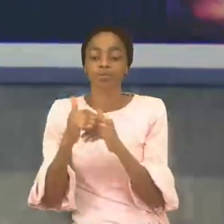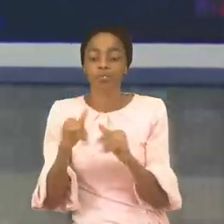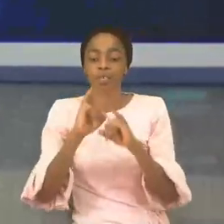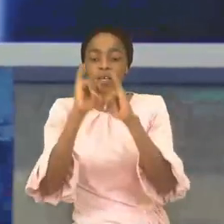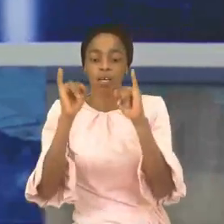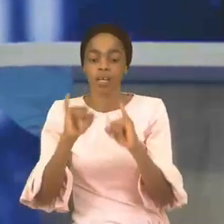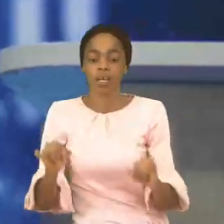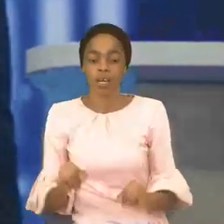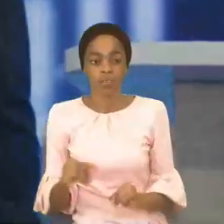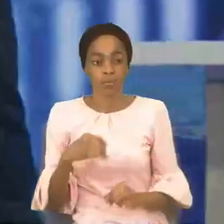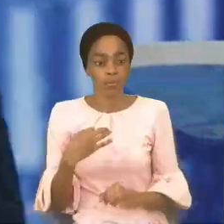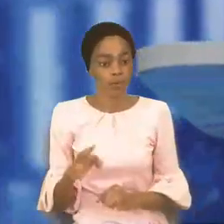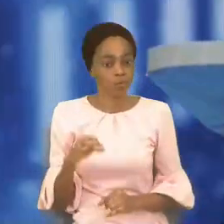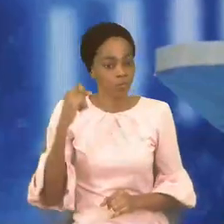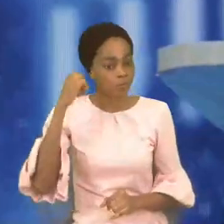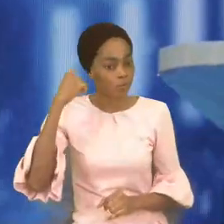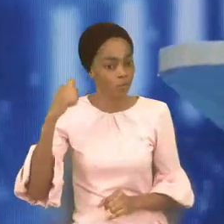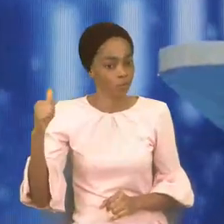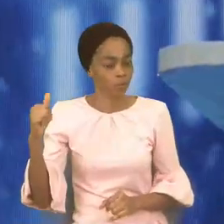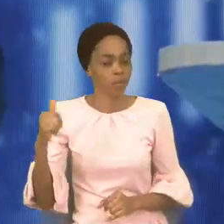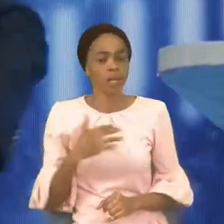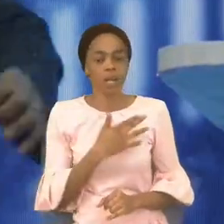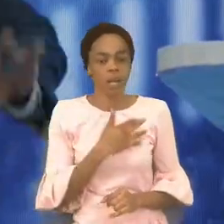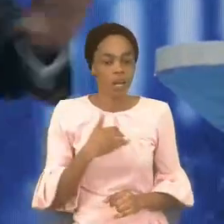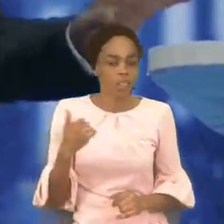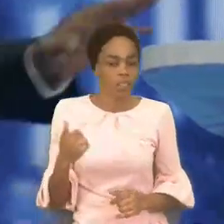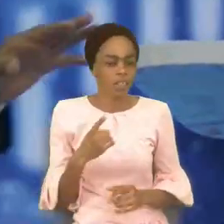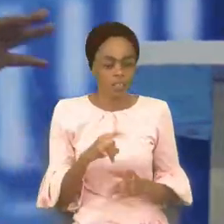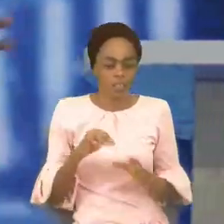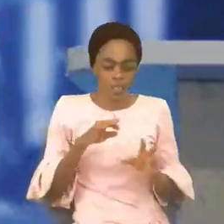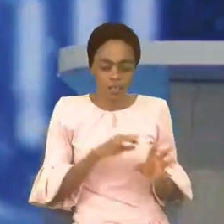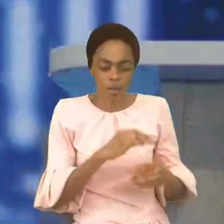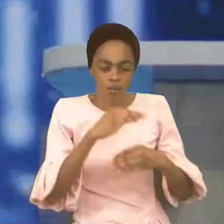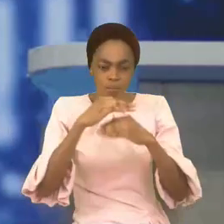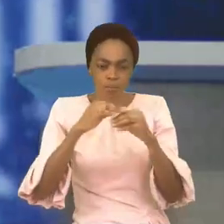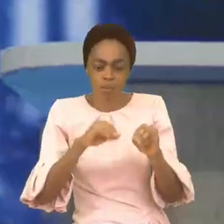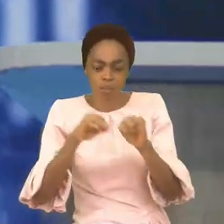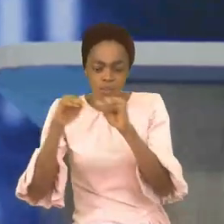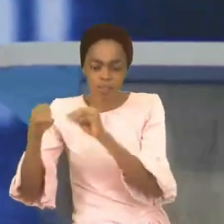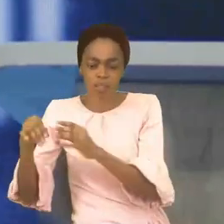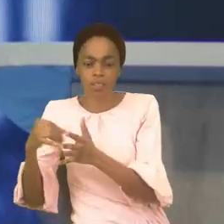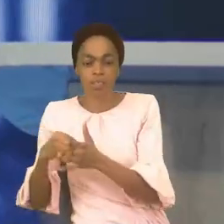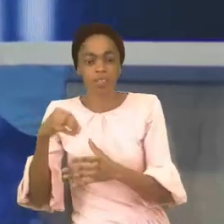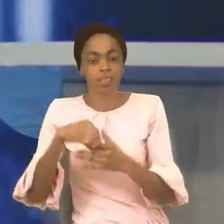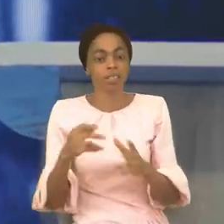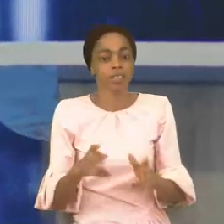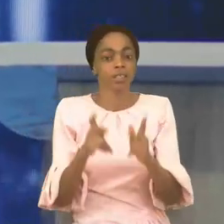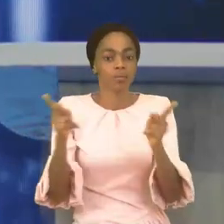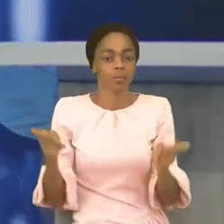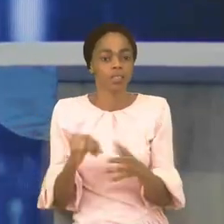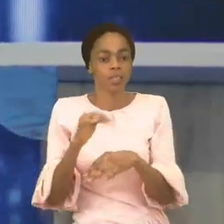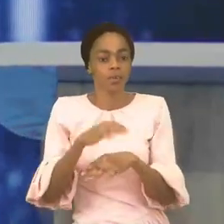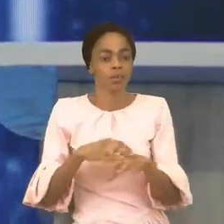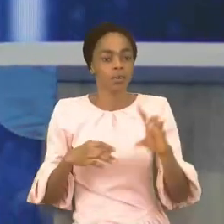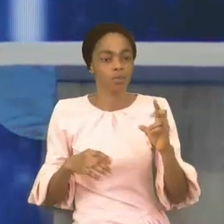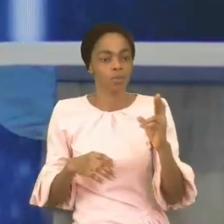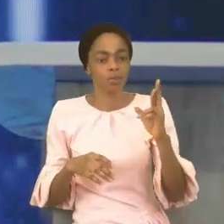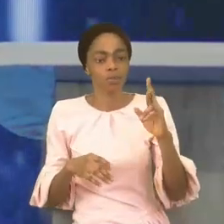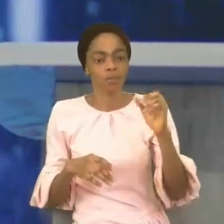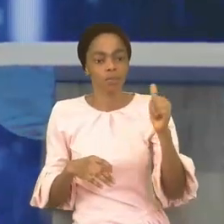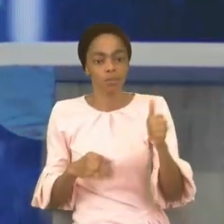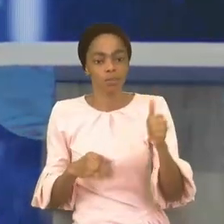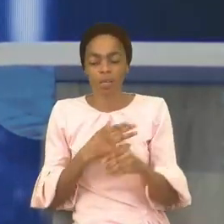une idole d'or. Et il l'a placé dans le lieu qu'ils appellent Dora.